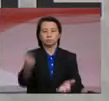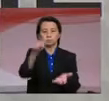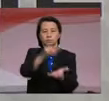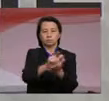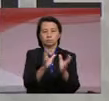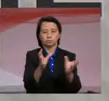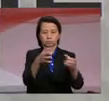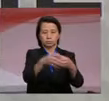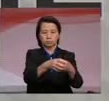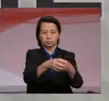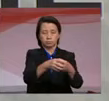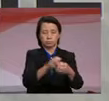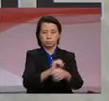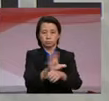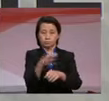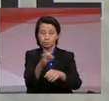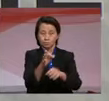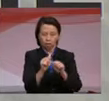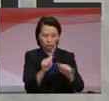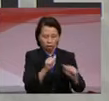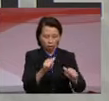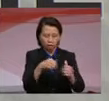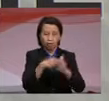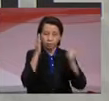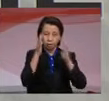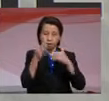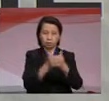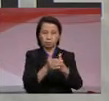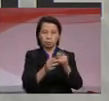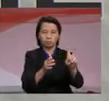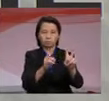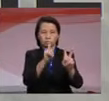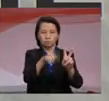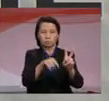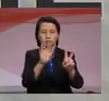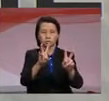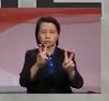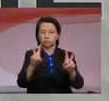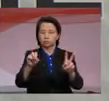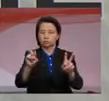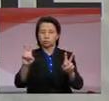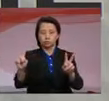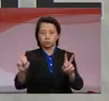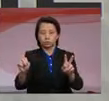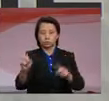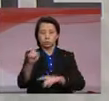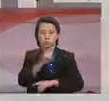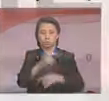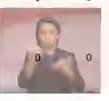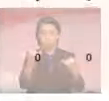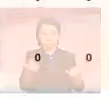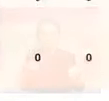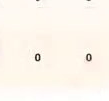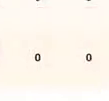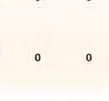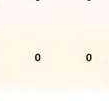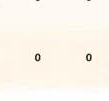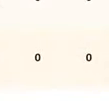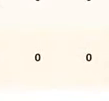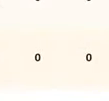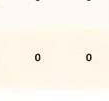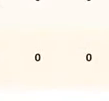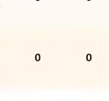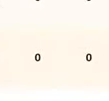kluster COVID-19 yang aktif di Malaysia sehingga 21 Julai 2020. Pada hari ini, kluster